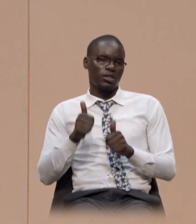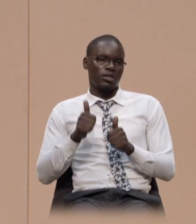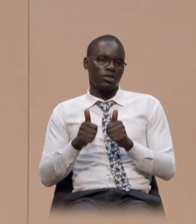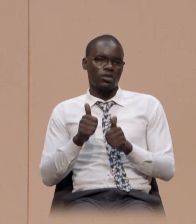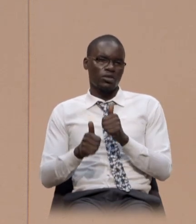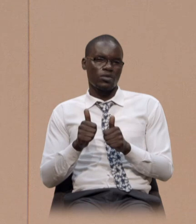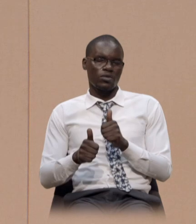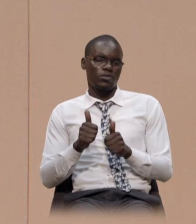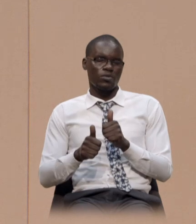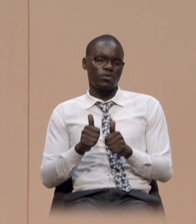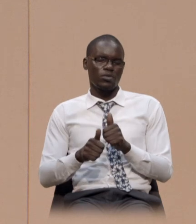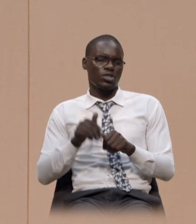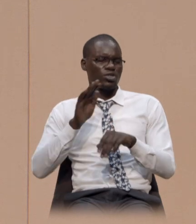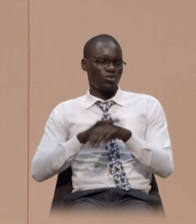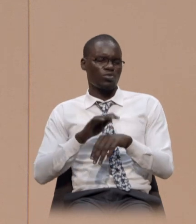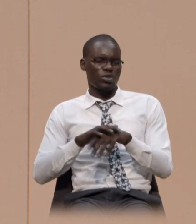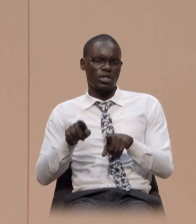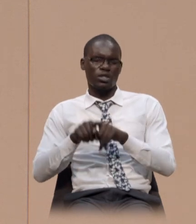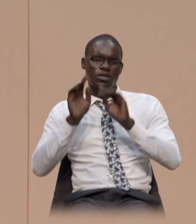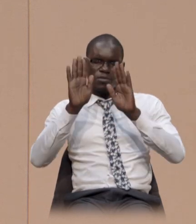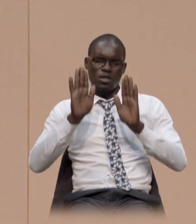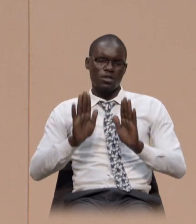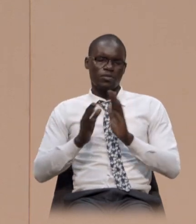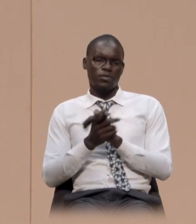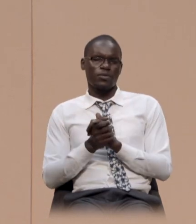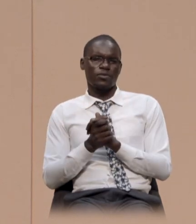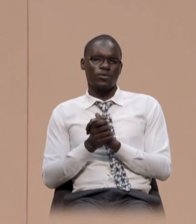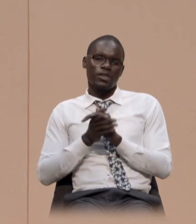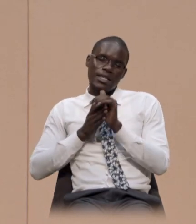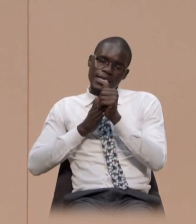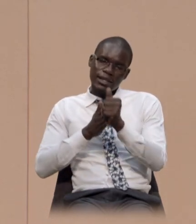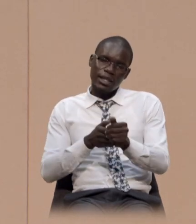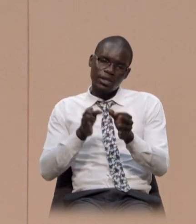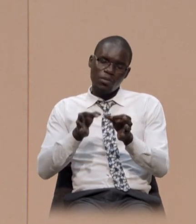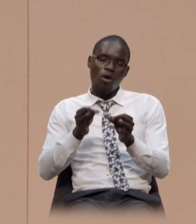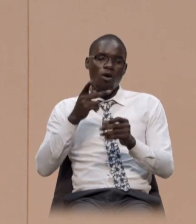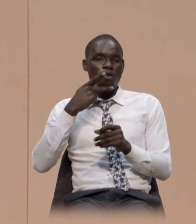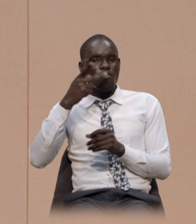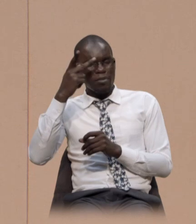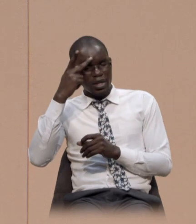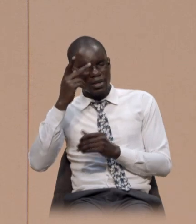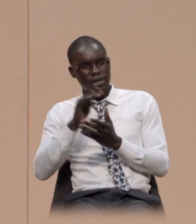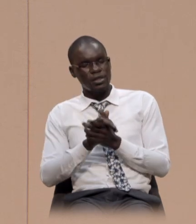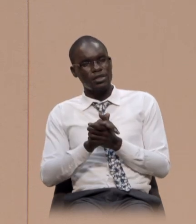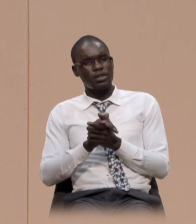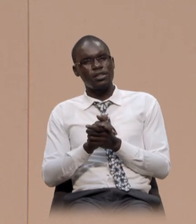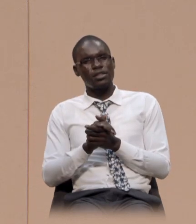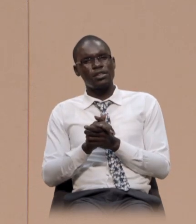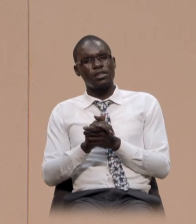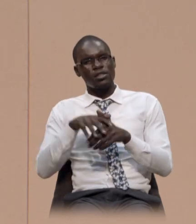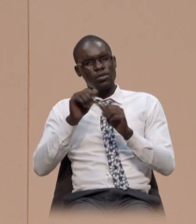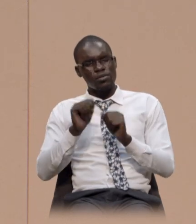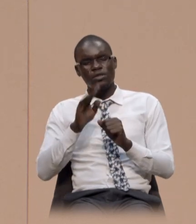yote ni amani. Kwa hivyo mwongozo wa mzazi iwe ni